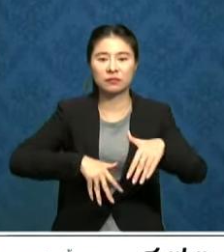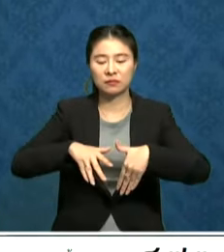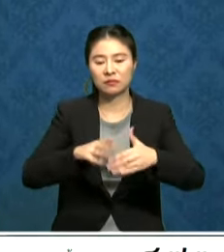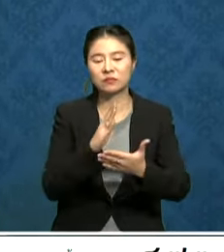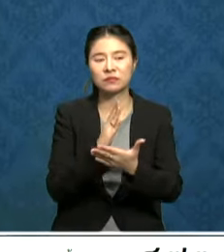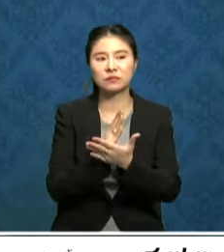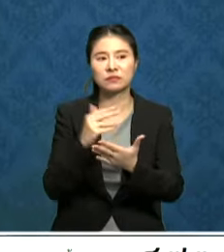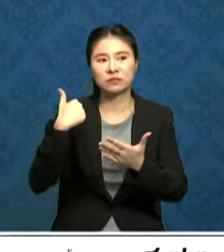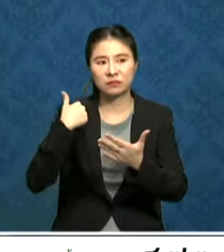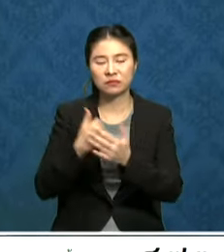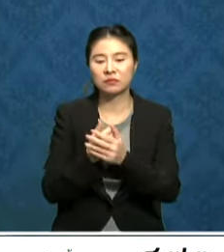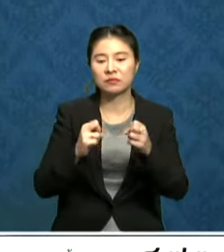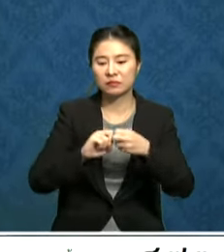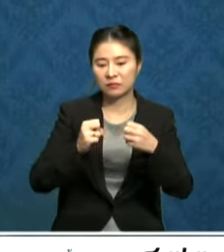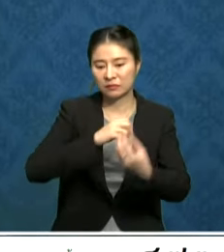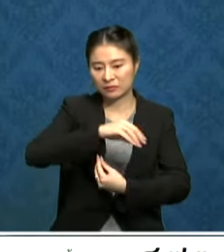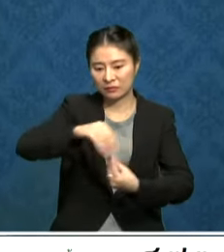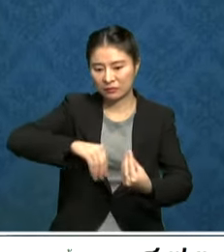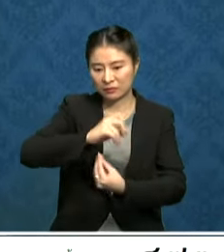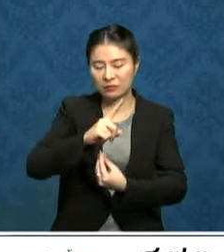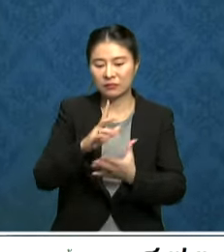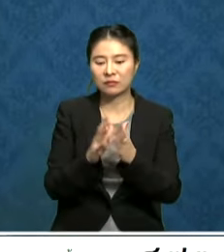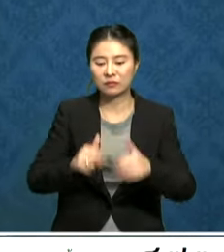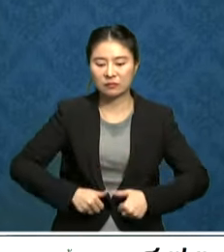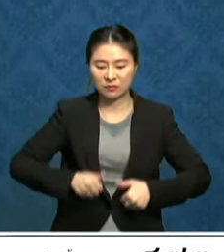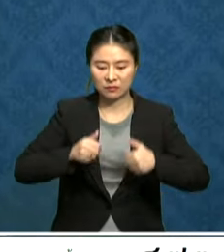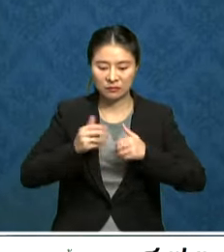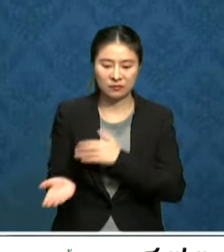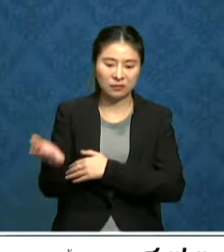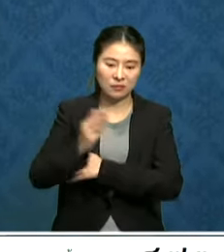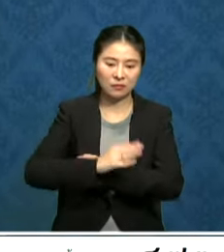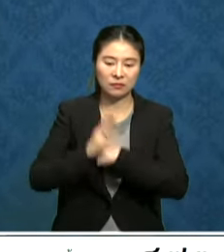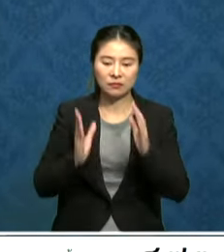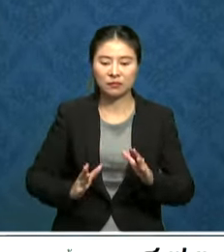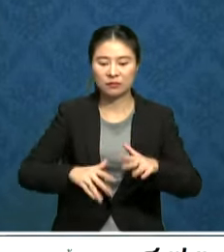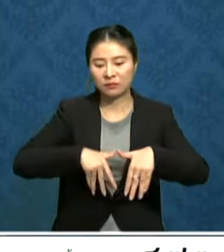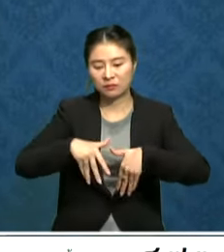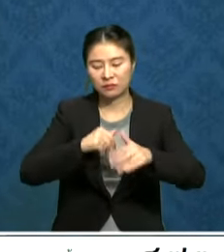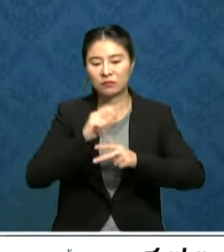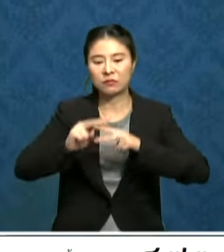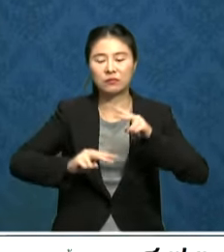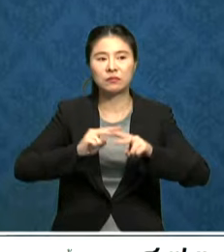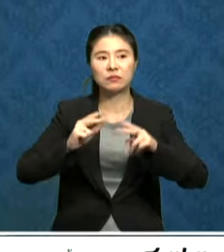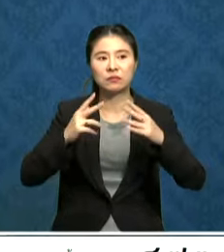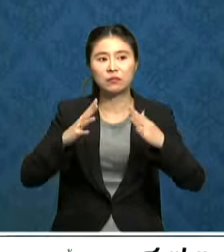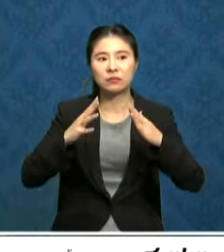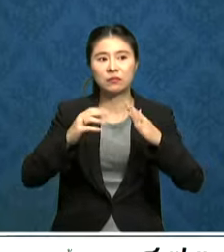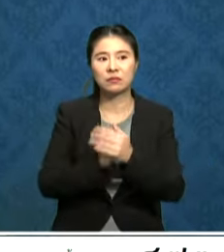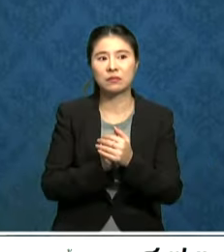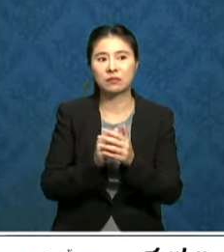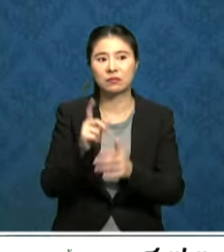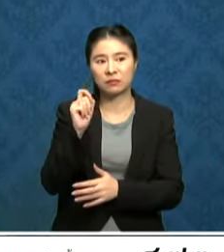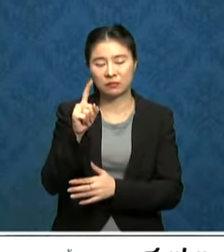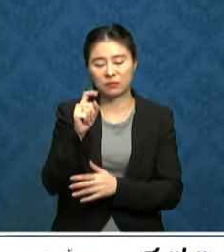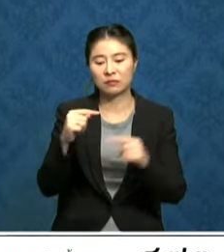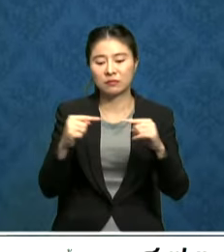ชะงักวิกฤตเศรษฐกิจและคุณภาพชีวิตของพี่น้องประชาชนไม่ได้รับการเยียวยาอย่างทันท่วงทีความ